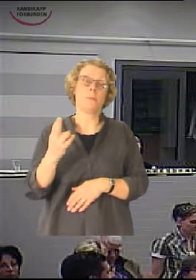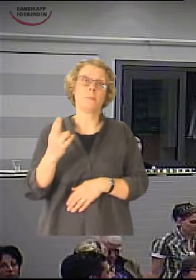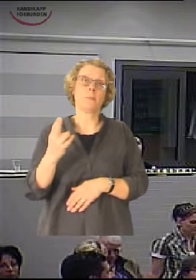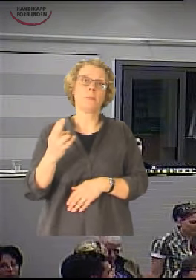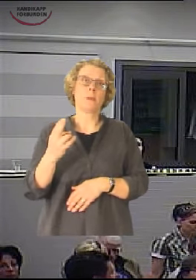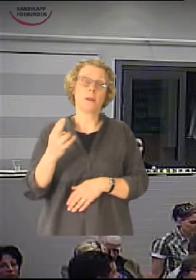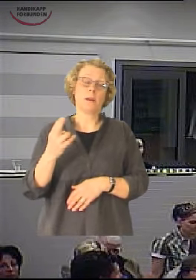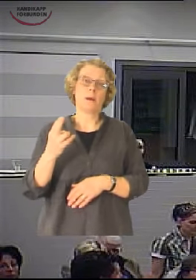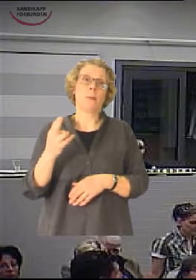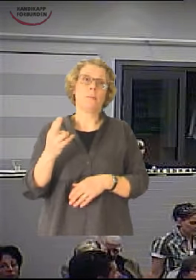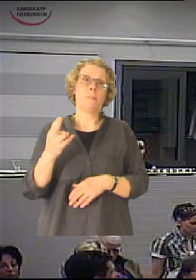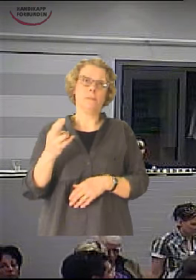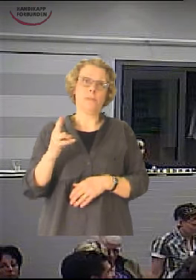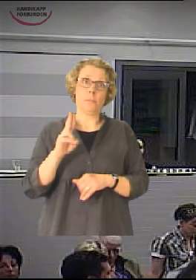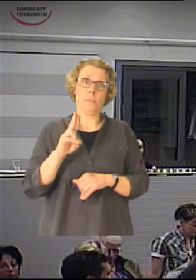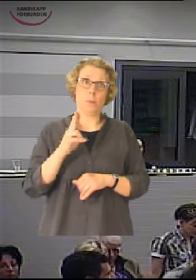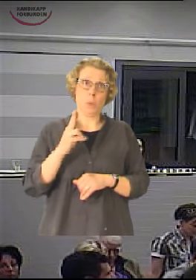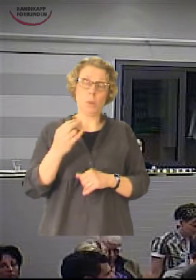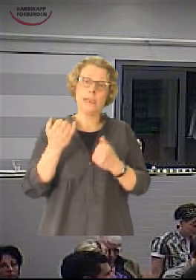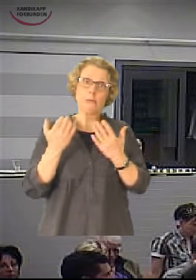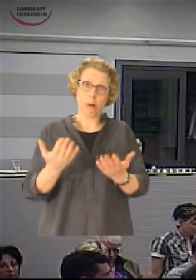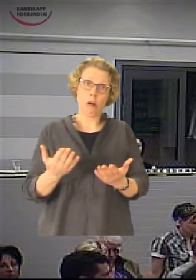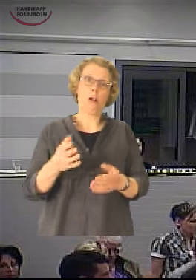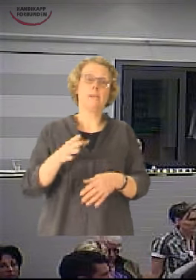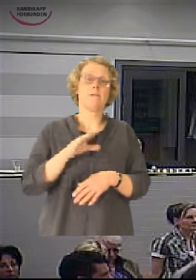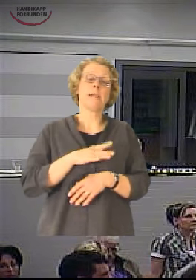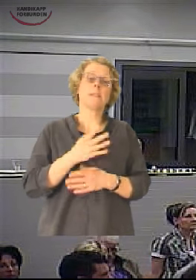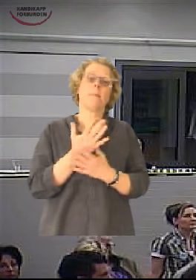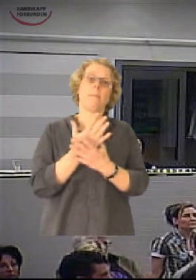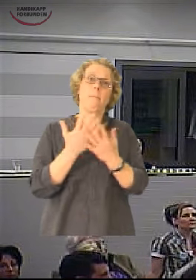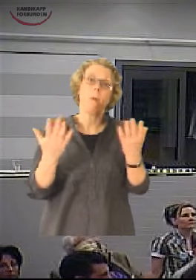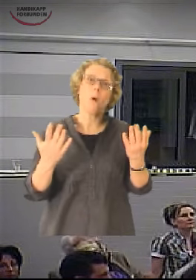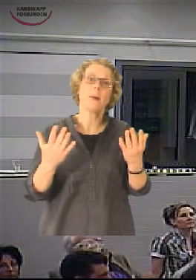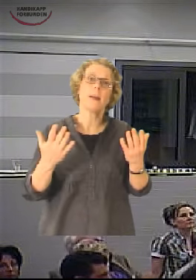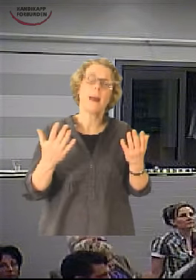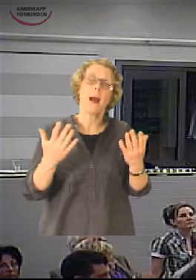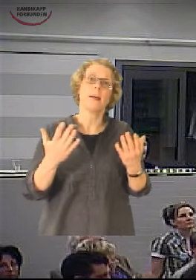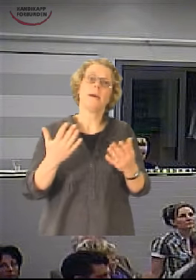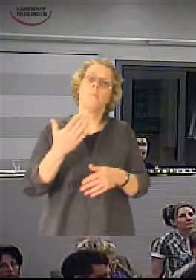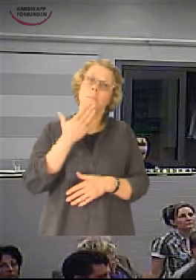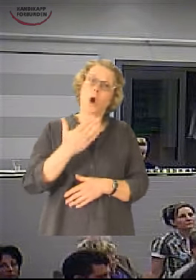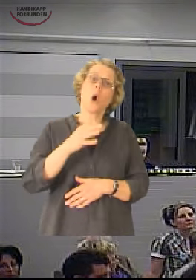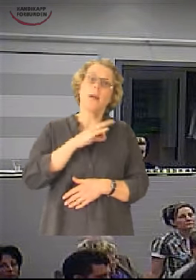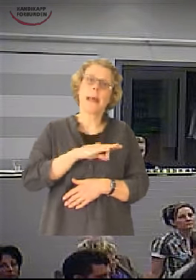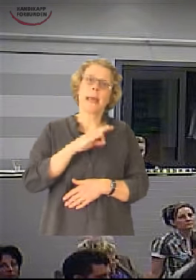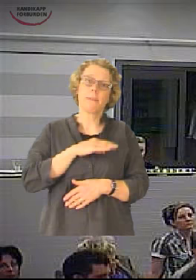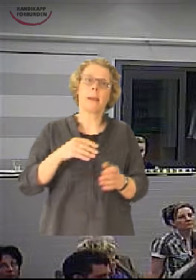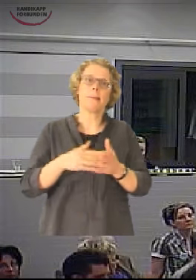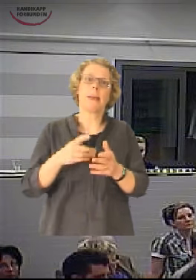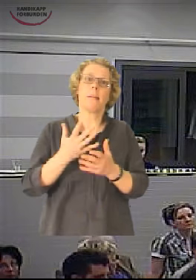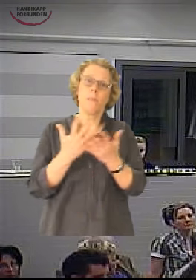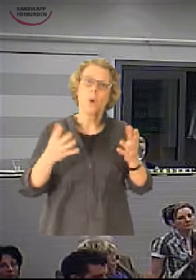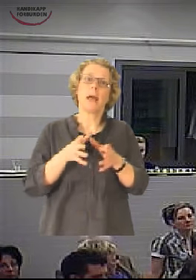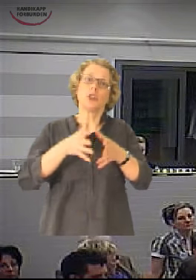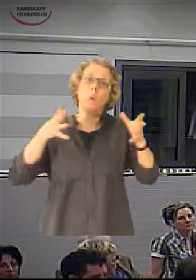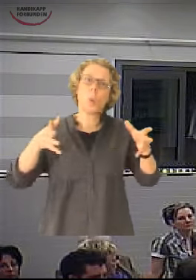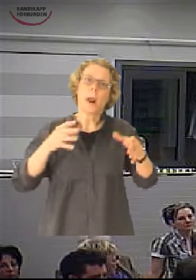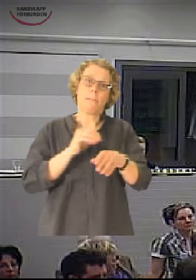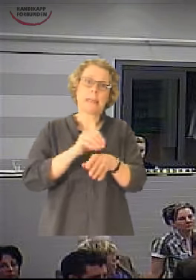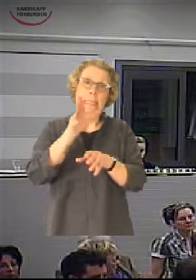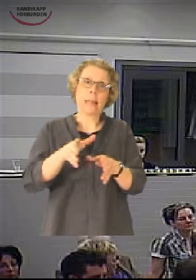det så. Idag är det så att det finns jättemånga jättebra läkemedel för många stora patientgrupper.